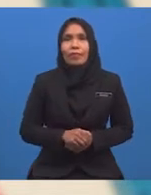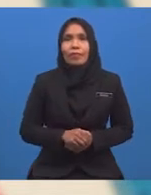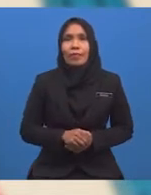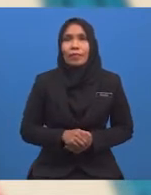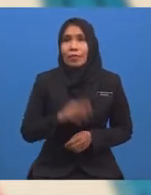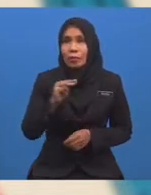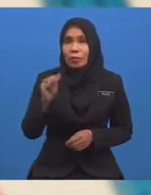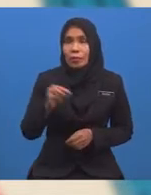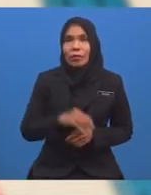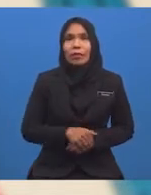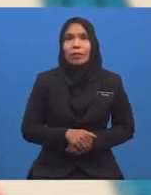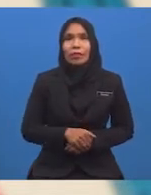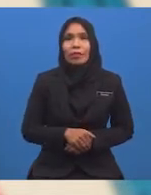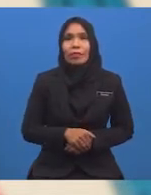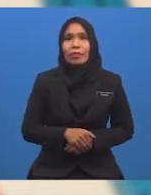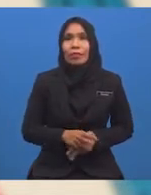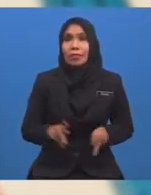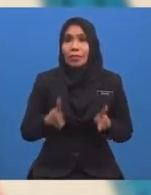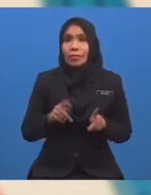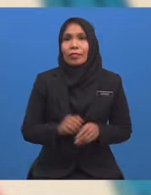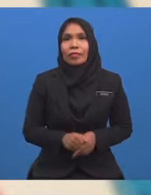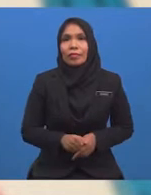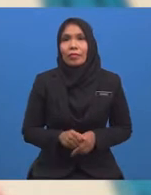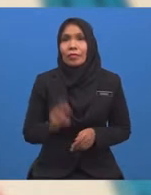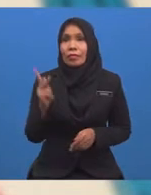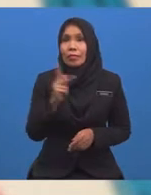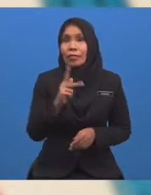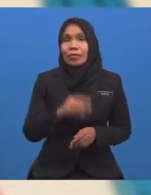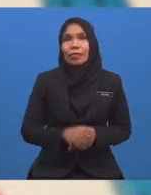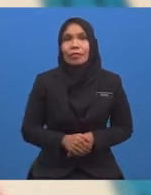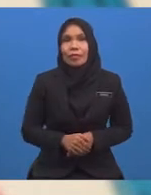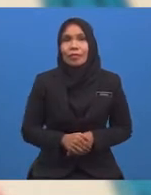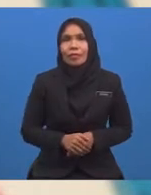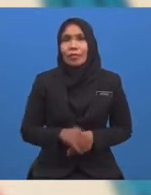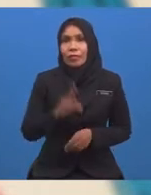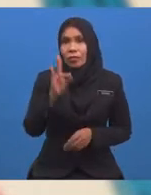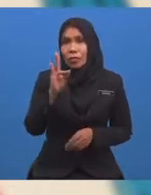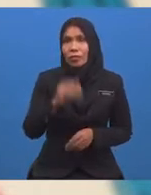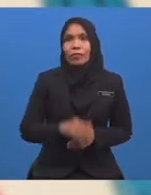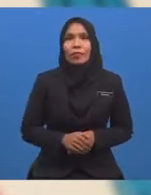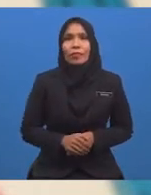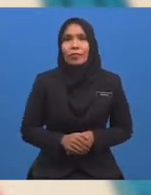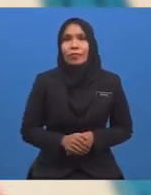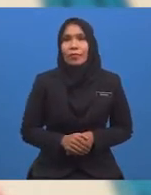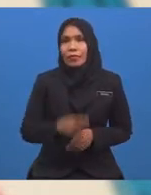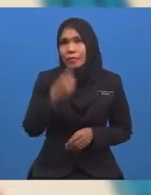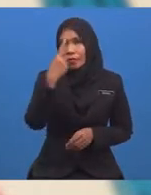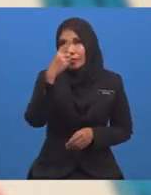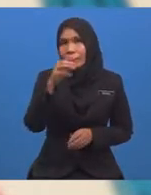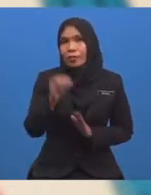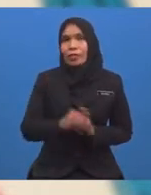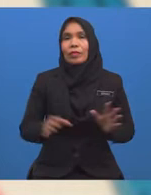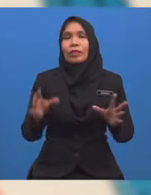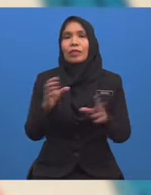murid-murid perlu mendarat dengan tujuh untuk mendapatkan